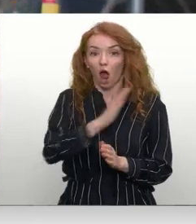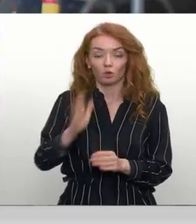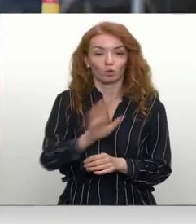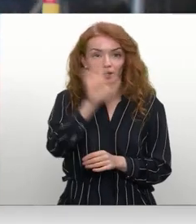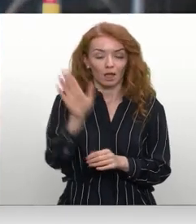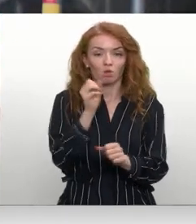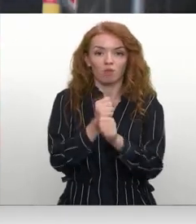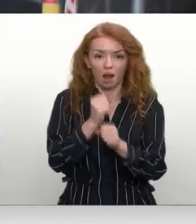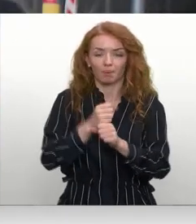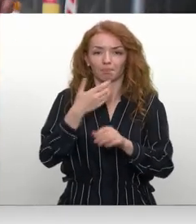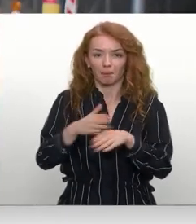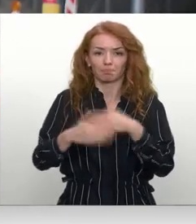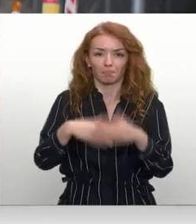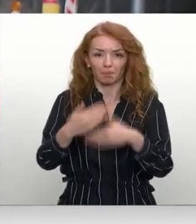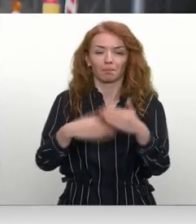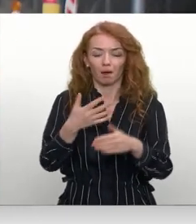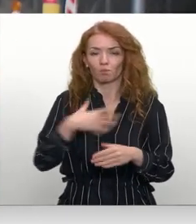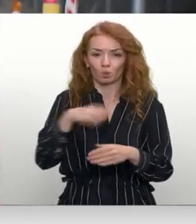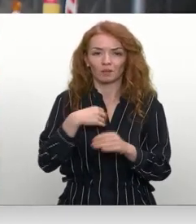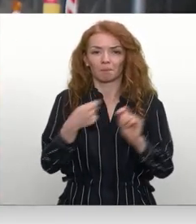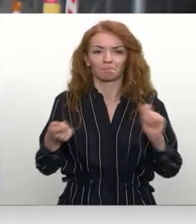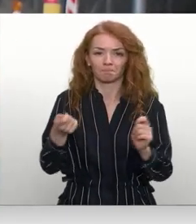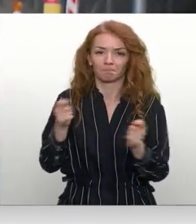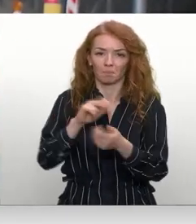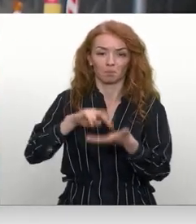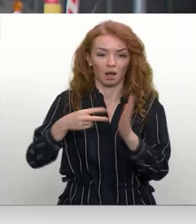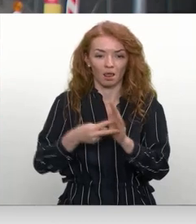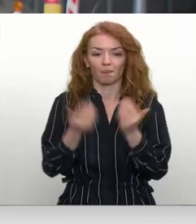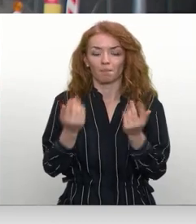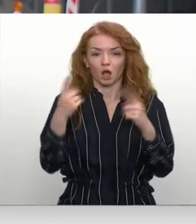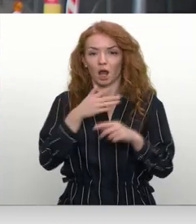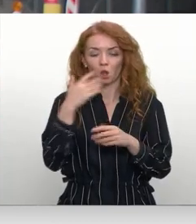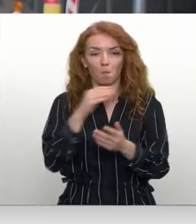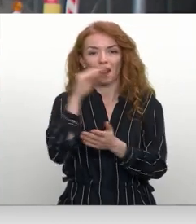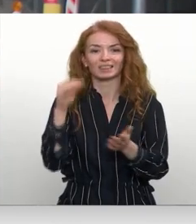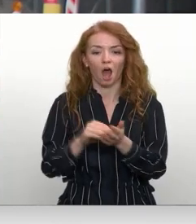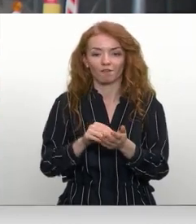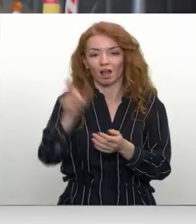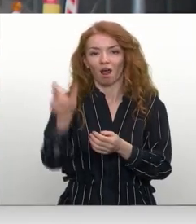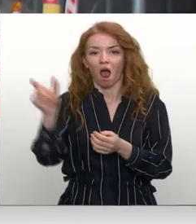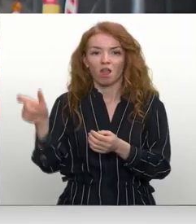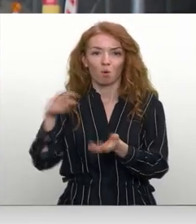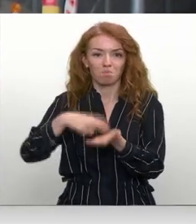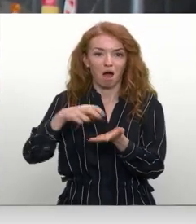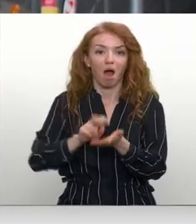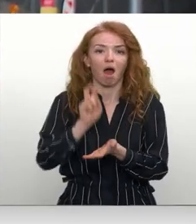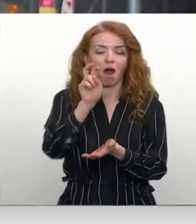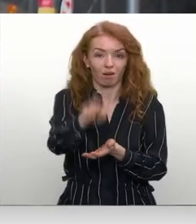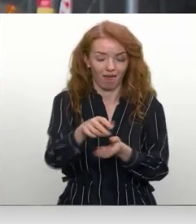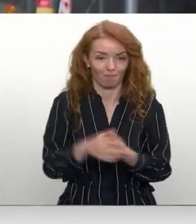kaut kā progresējot, mums ir visu laiku jāmaina, tāpēc nav varbūt šobrīd pastāvīgi ierīkots gāja pārējais, jo tas ir, teiksim,